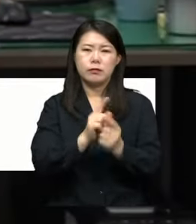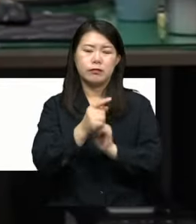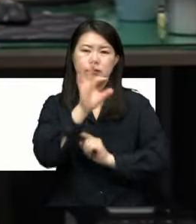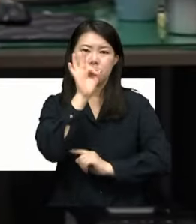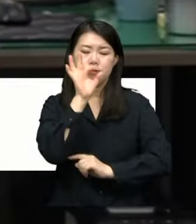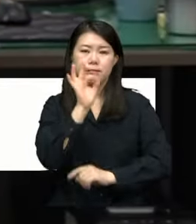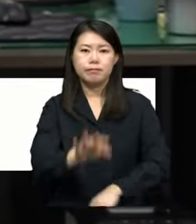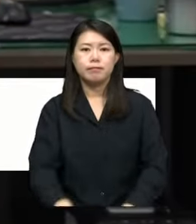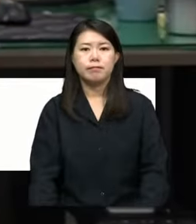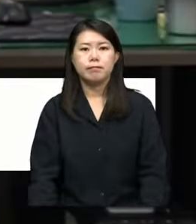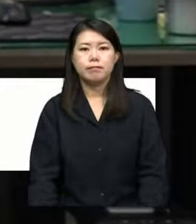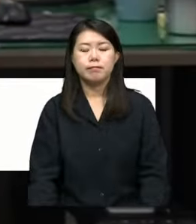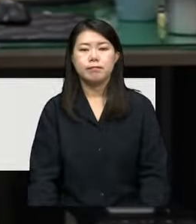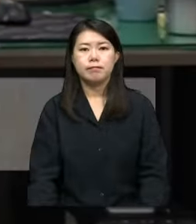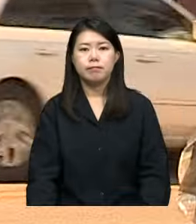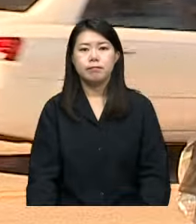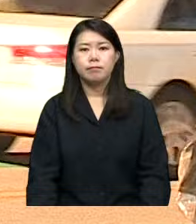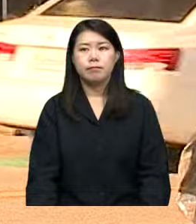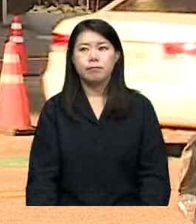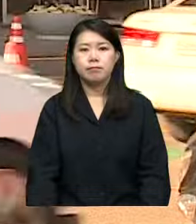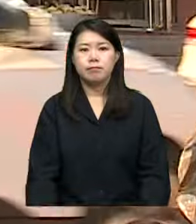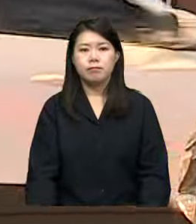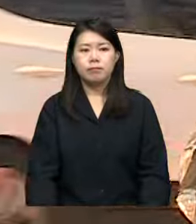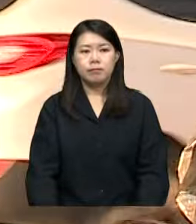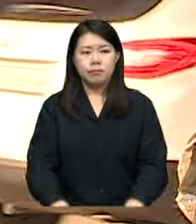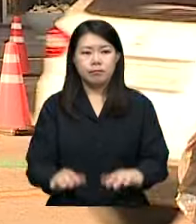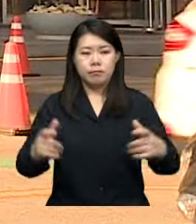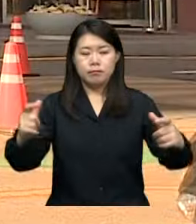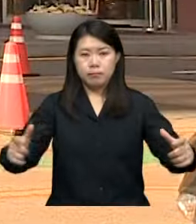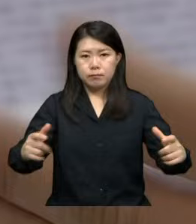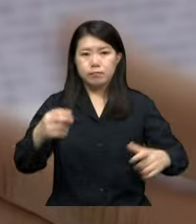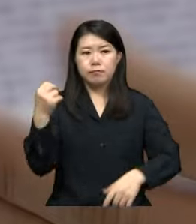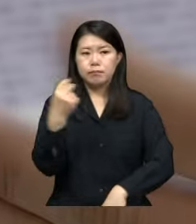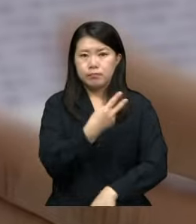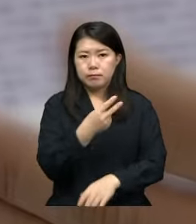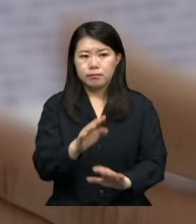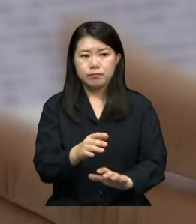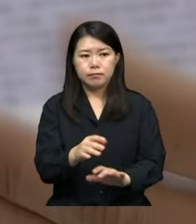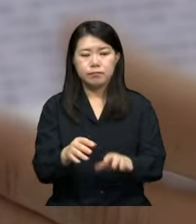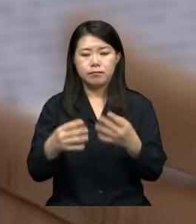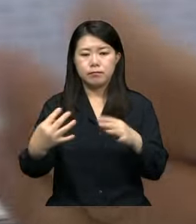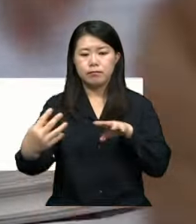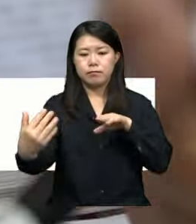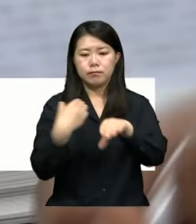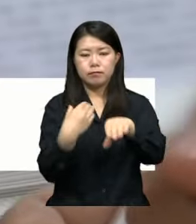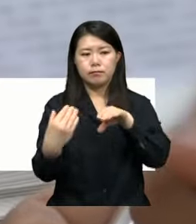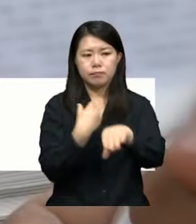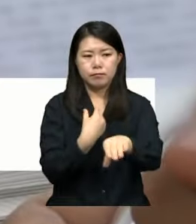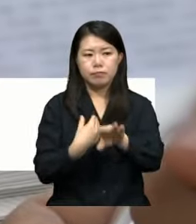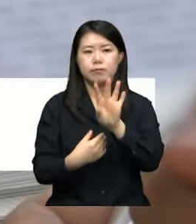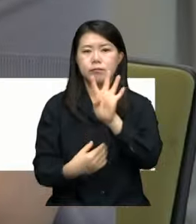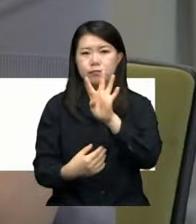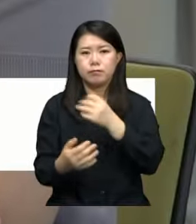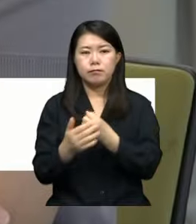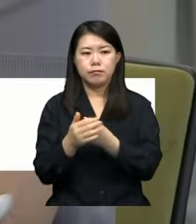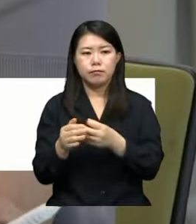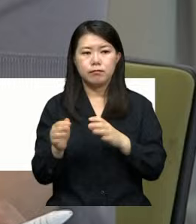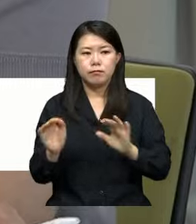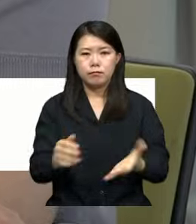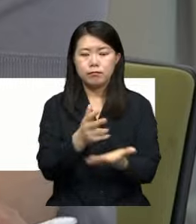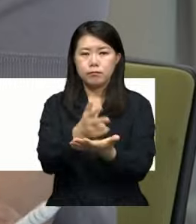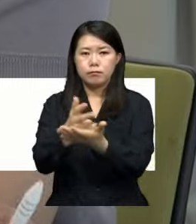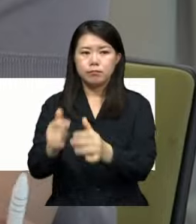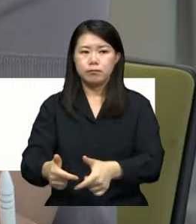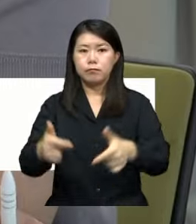그 대안이 될 수 없는 거죠 지마의 주차시설과 로인 도림로 중 세계 차로를 활용해 주차면수